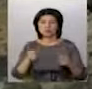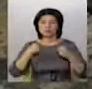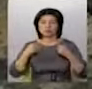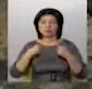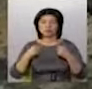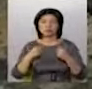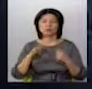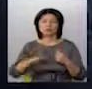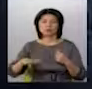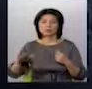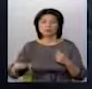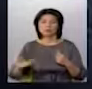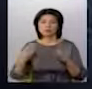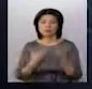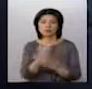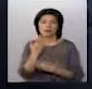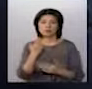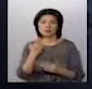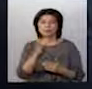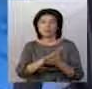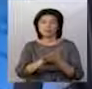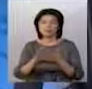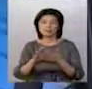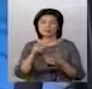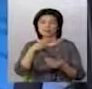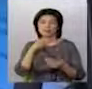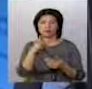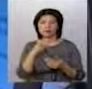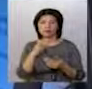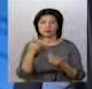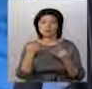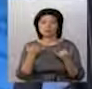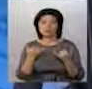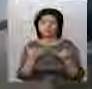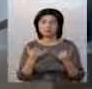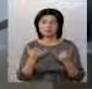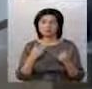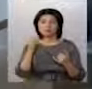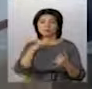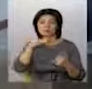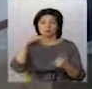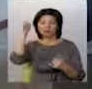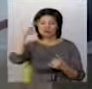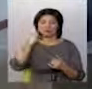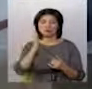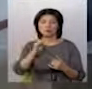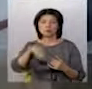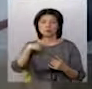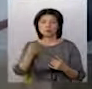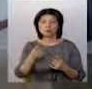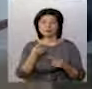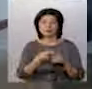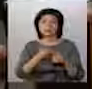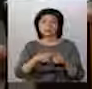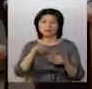ойын алаңдары жаңартылып, шөптерден тазартылады. Ал биылғы негізгі басымдық аула ішін жарықтандыруға беріледі. Бұл мақсатқа қала қазынасынан 500 миллион